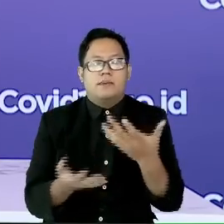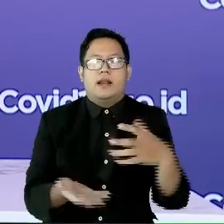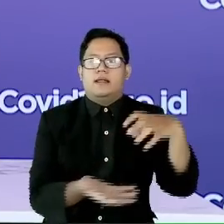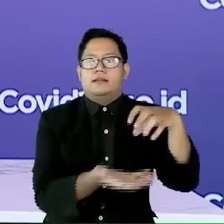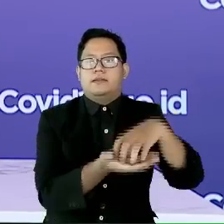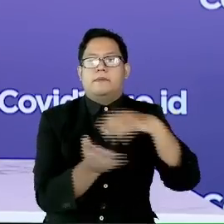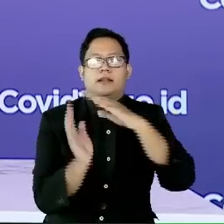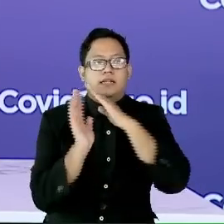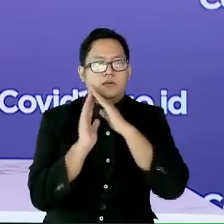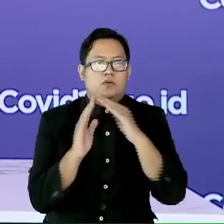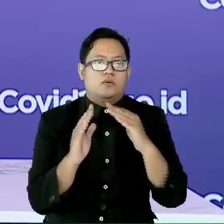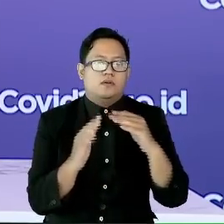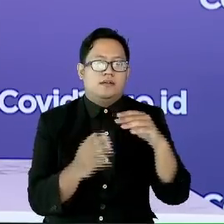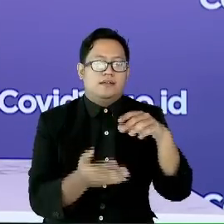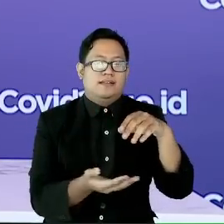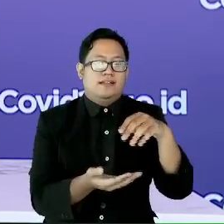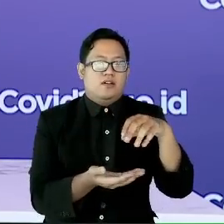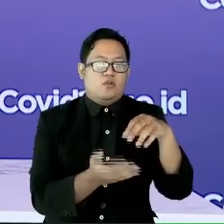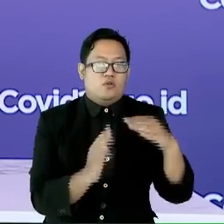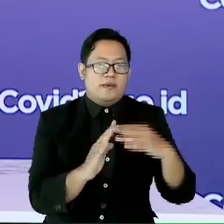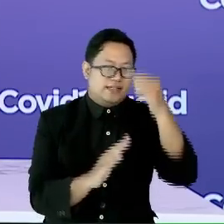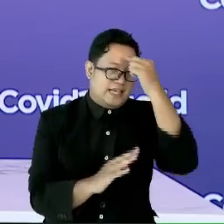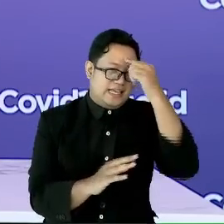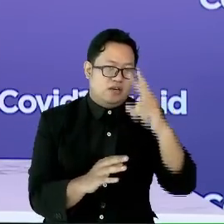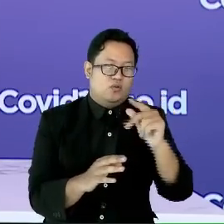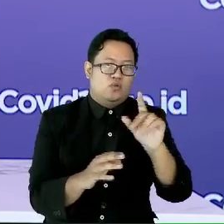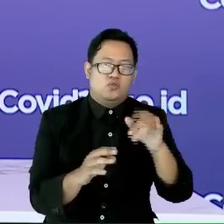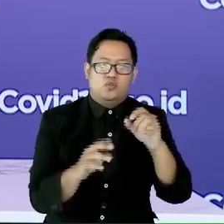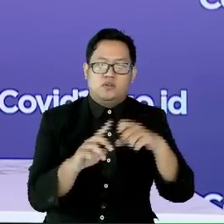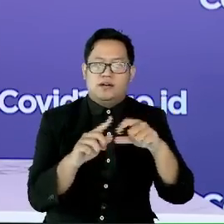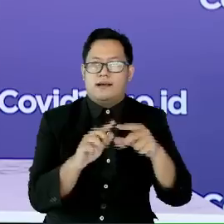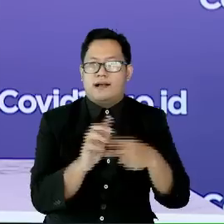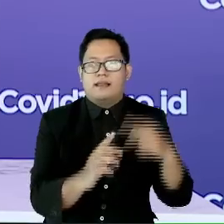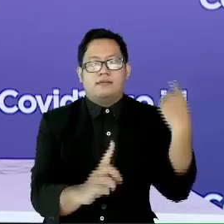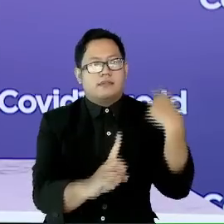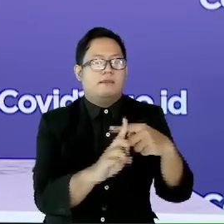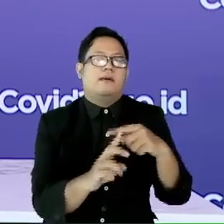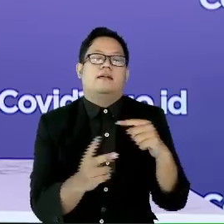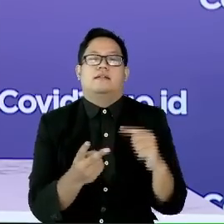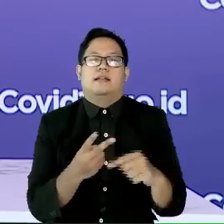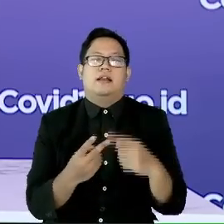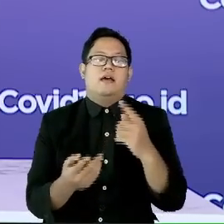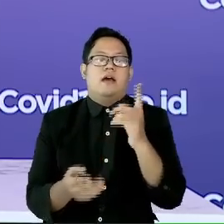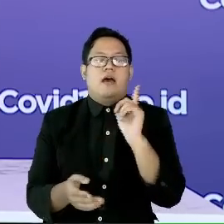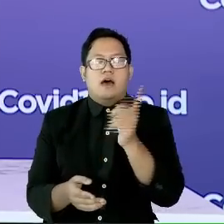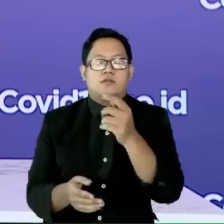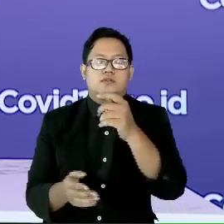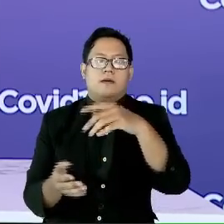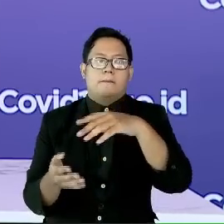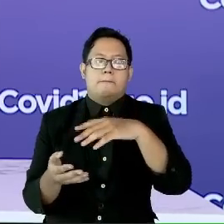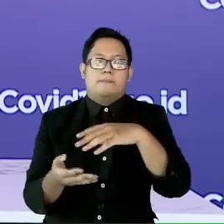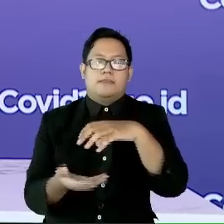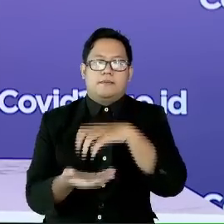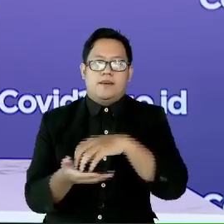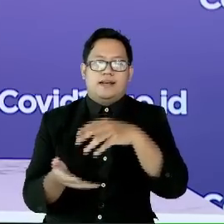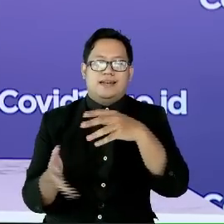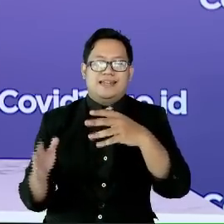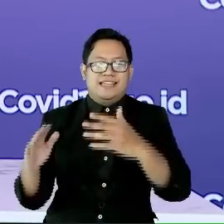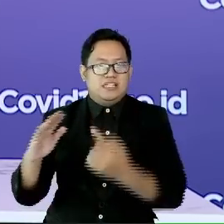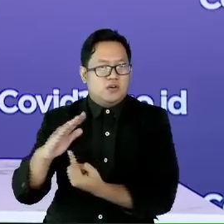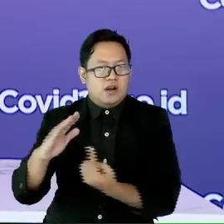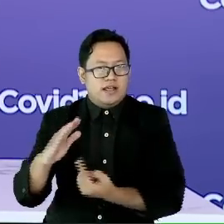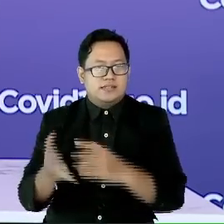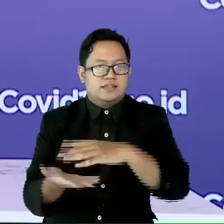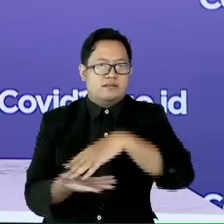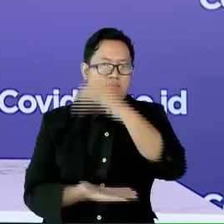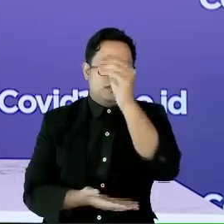di rumah sakit rujukan dan memaksimalkan pemanfaatan tempat isolasi terpusat. Sebisa mungkin pasien positif